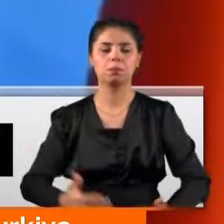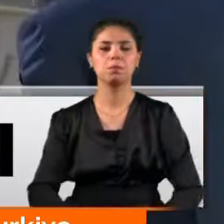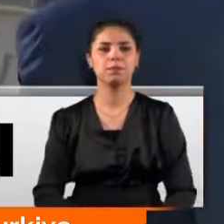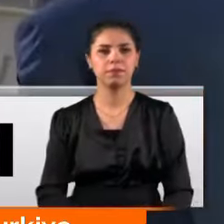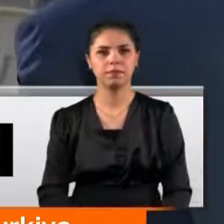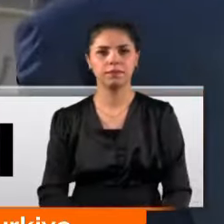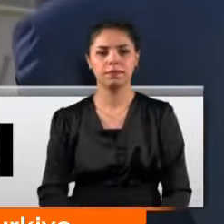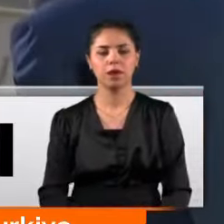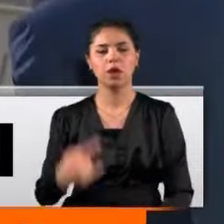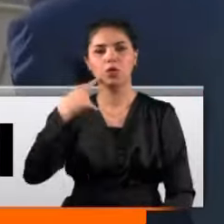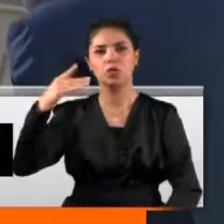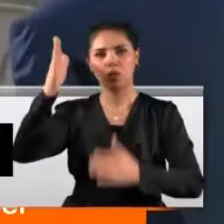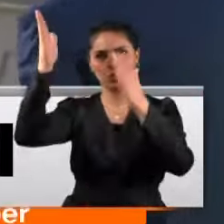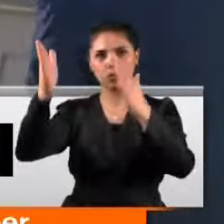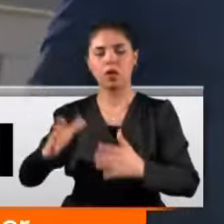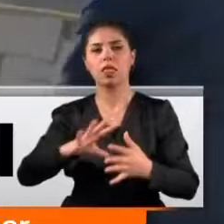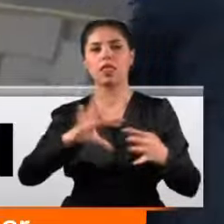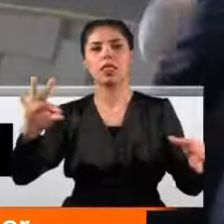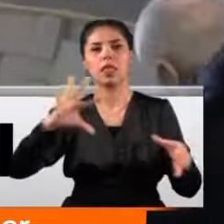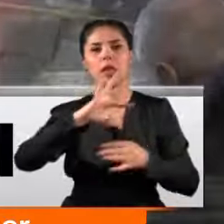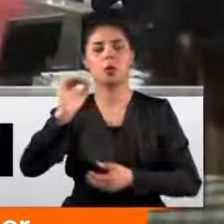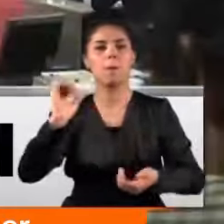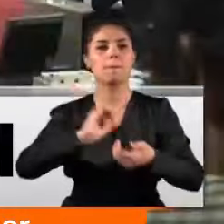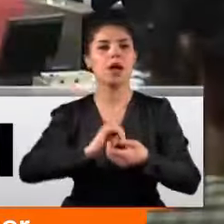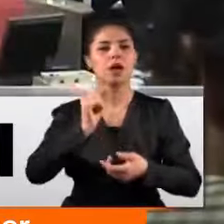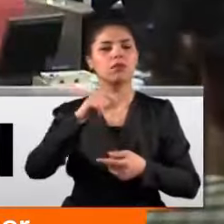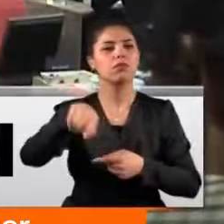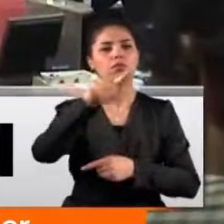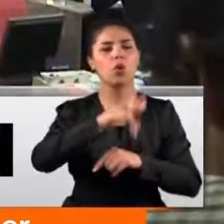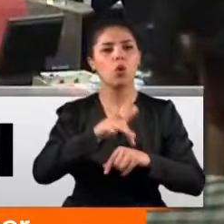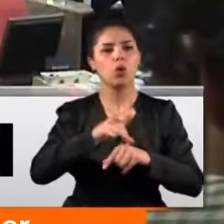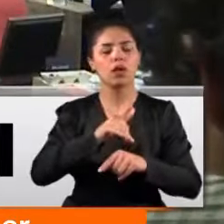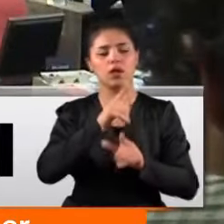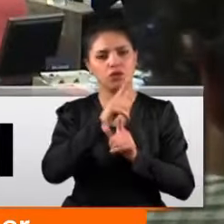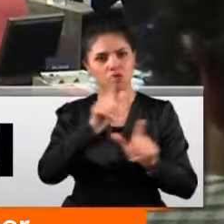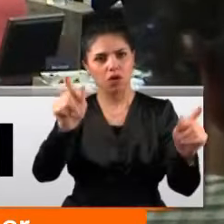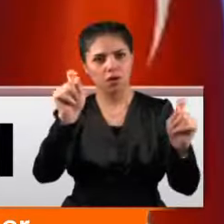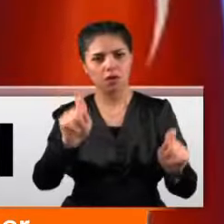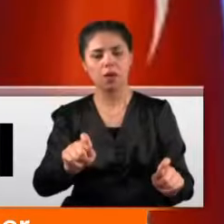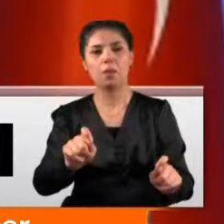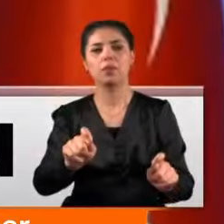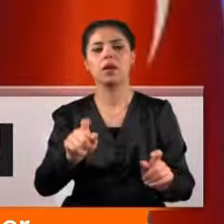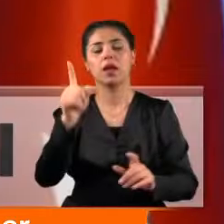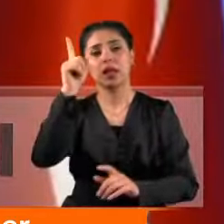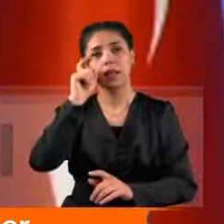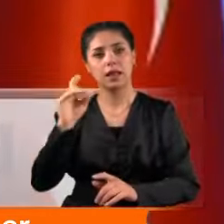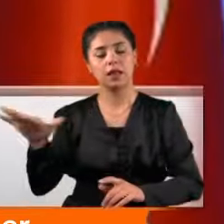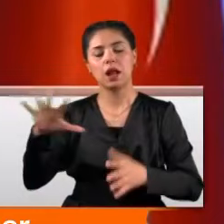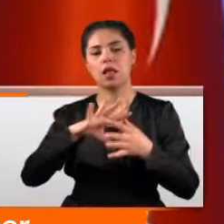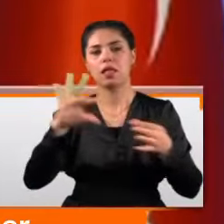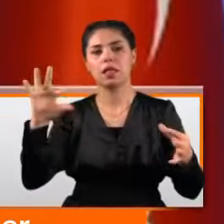istiyorum. Erdoğan NATO müttefiklerine çağrıda bulunurken İsrail'e NATO'nun kapılarını da kapadı. Buradan